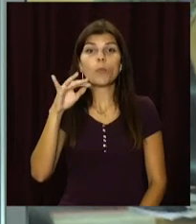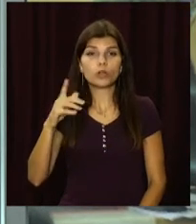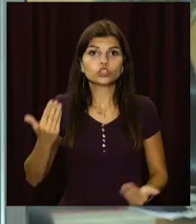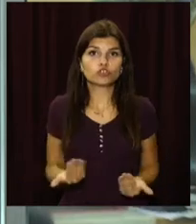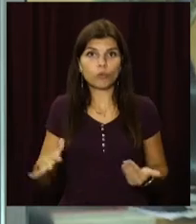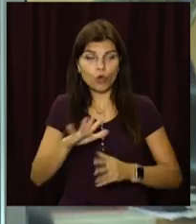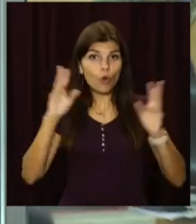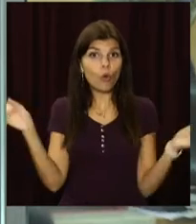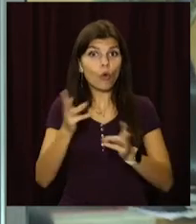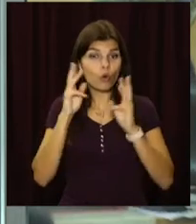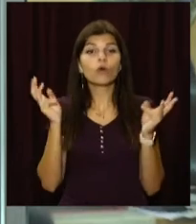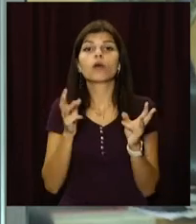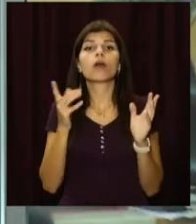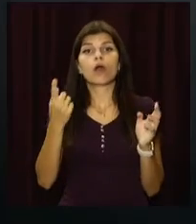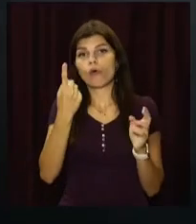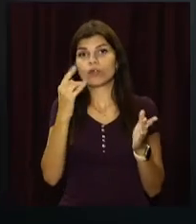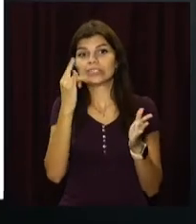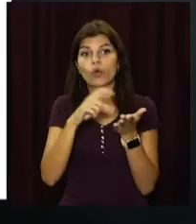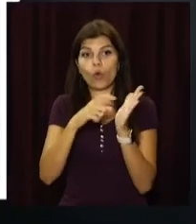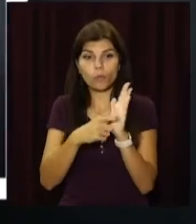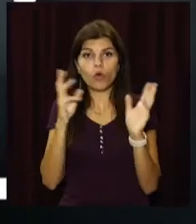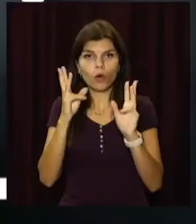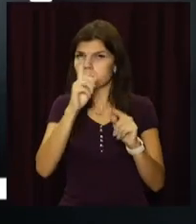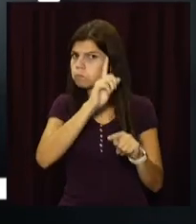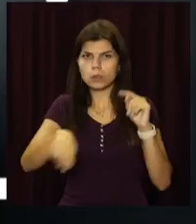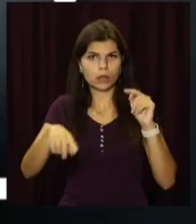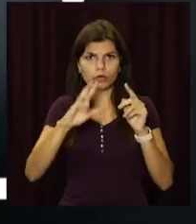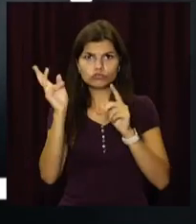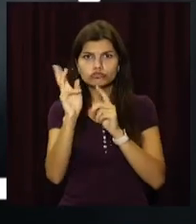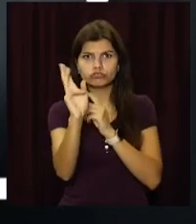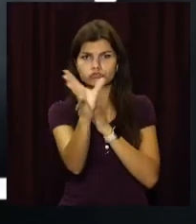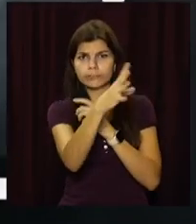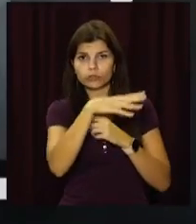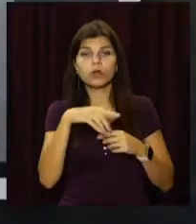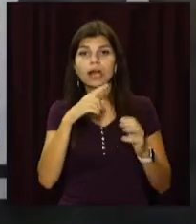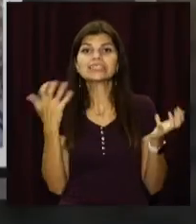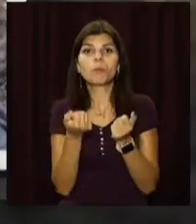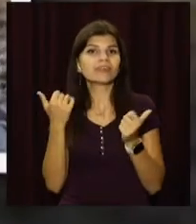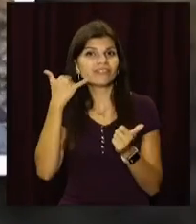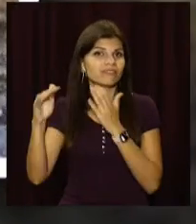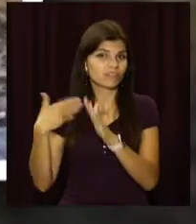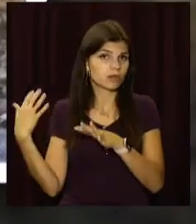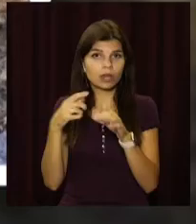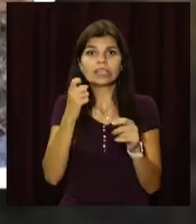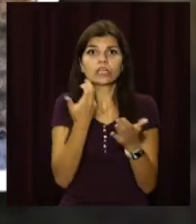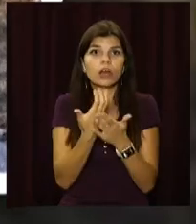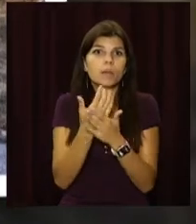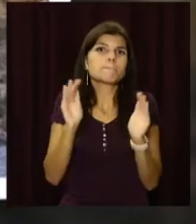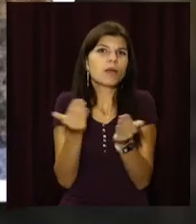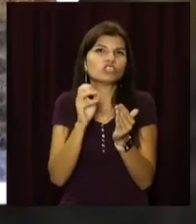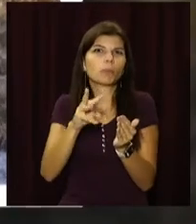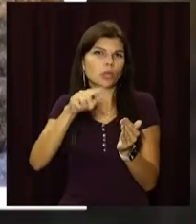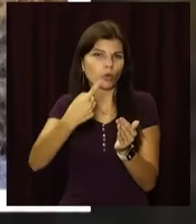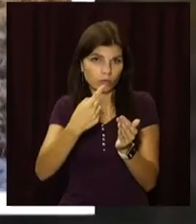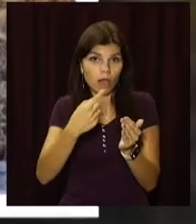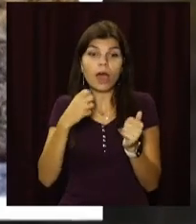житловому будинку. Вона виникла в одній із кімнат, і вогонь швидко поширився. Вогнеборці приборкали полум'я менш ніж за годину. А в